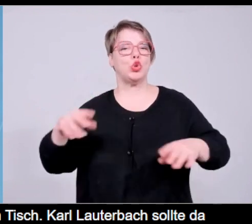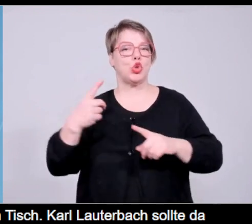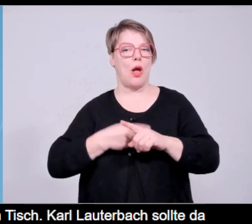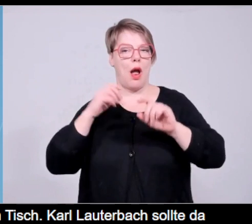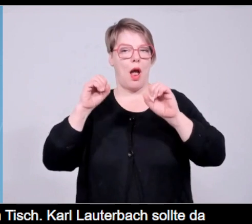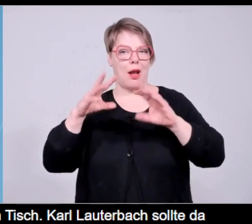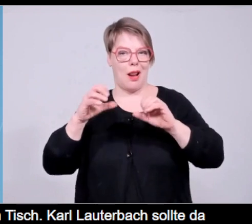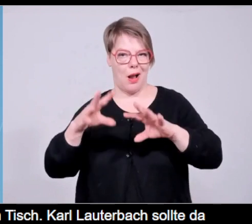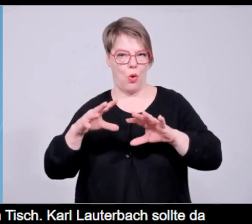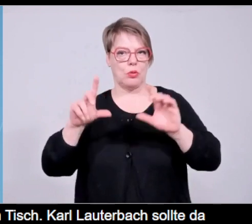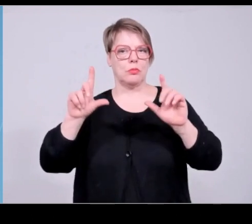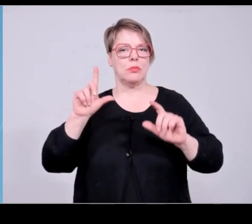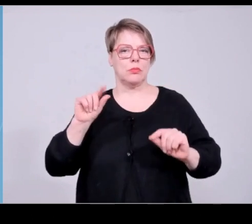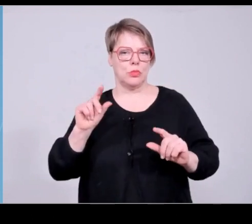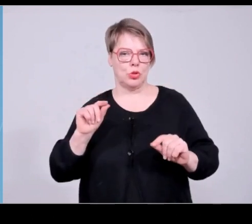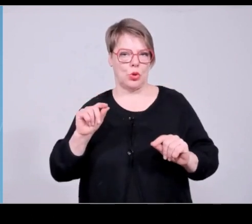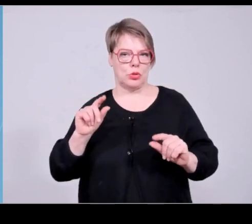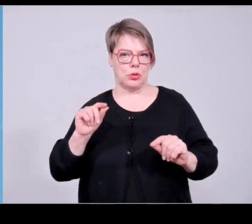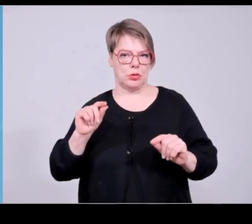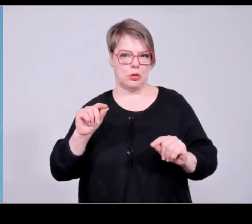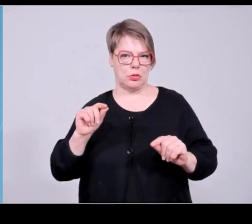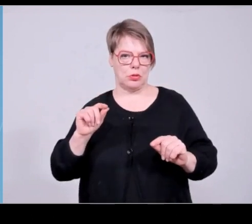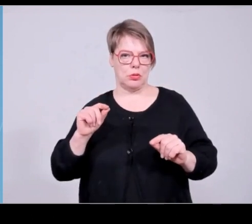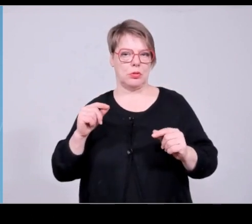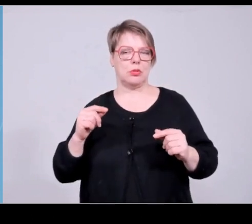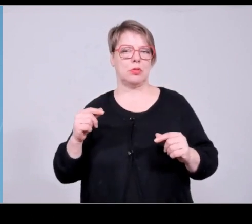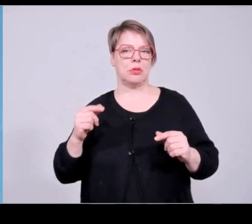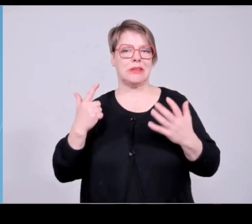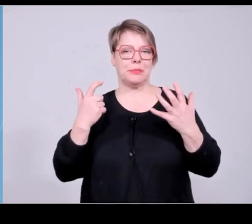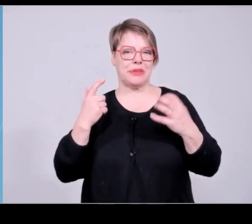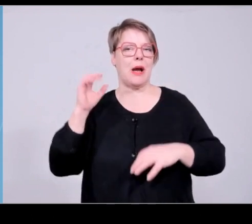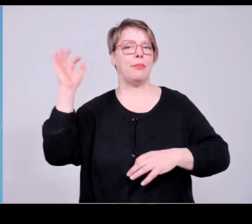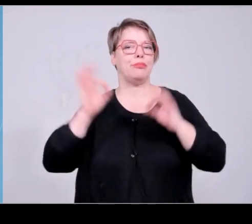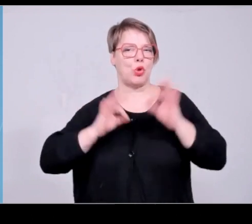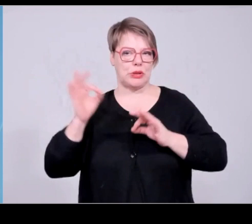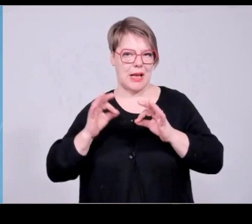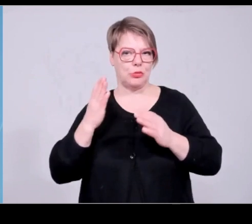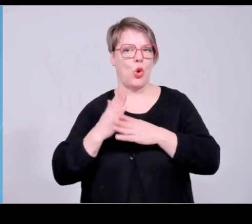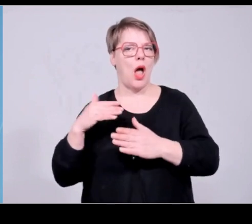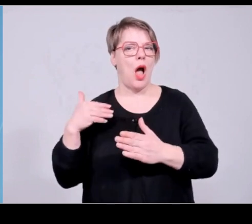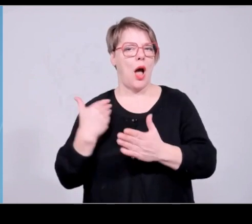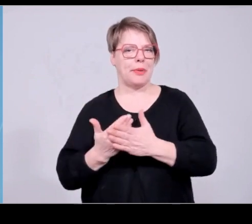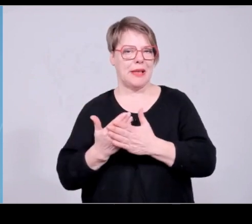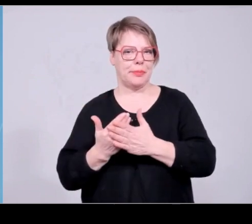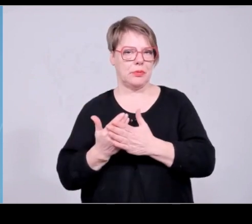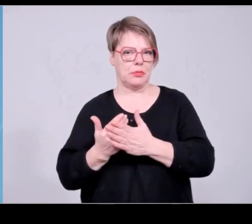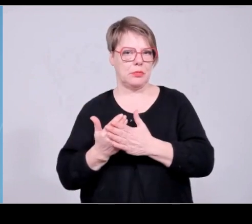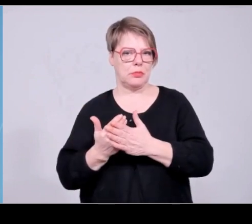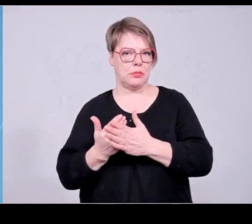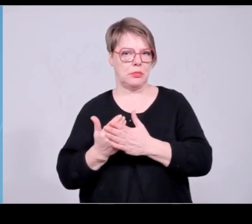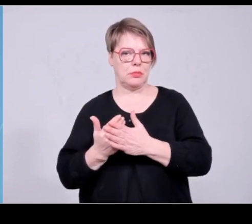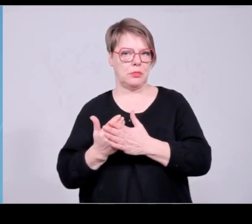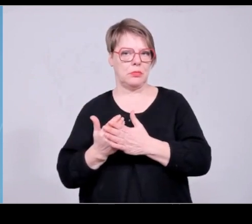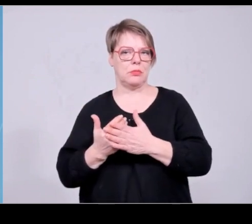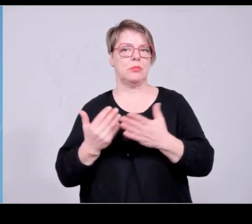80 Prozent der abgegebenen Steuererklärungen zu sein. Das ist bei anderen Steuerarten auch. Aber hier bei der Grundsteuer ist es natürlich so, dass das